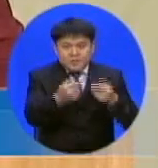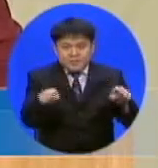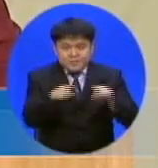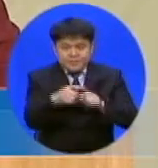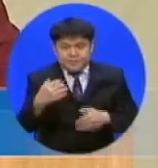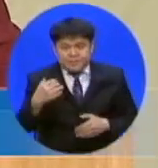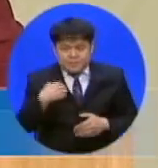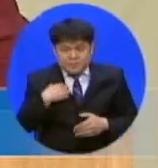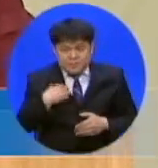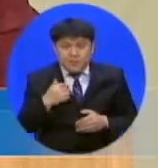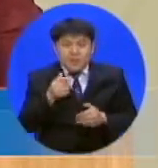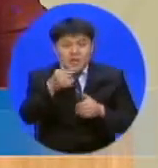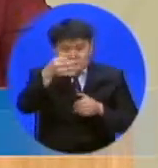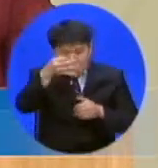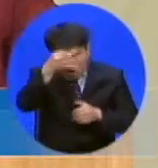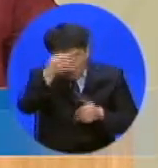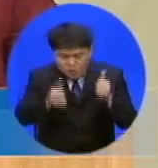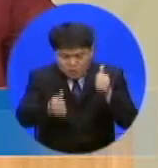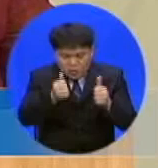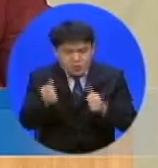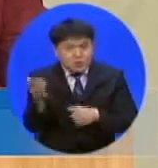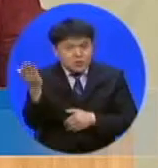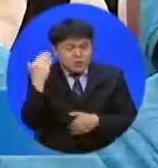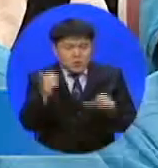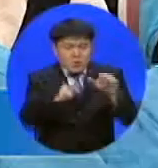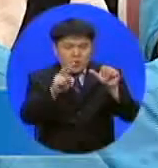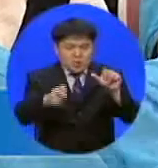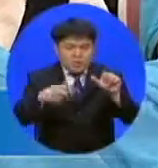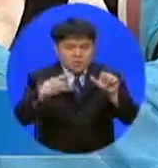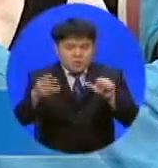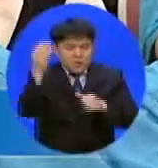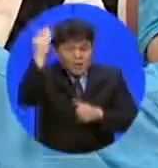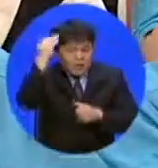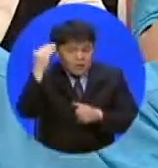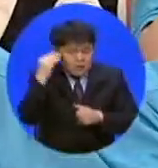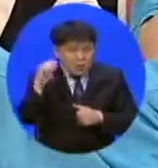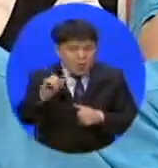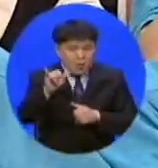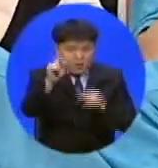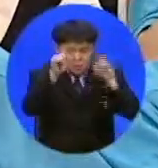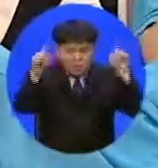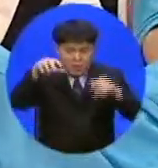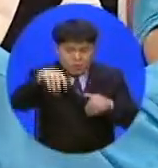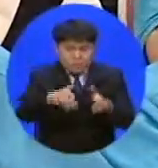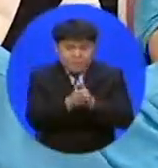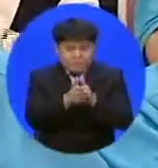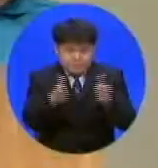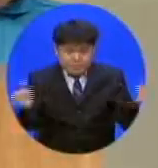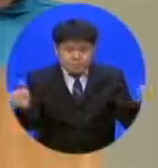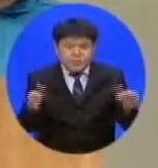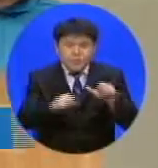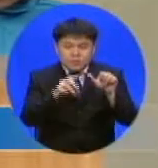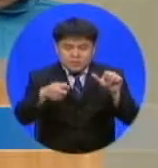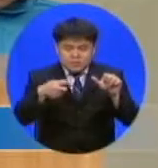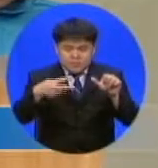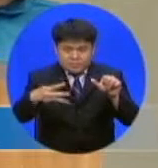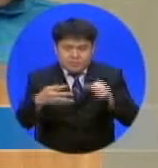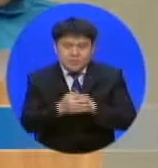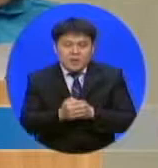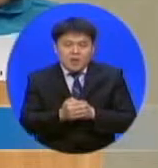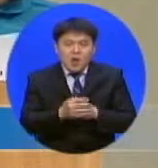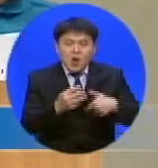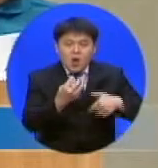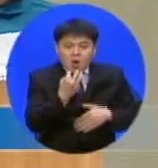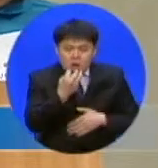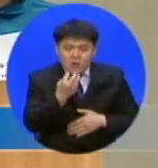수도권 지적장애인 기능경진대회가 지난 24일 한국항공대학교에서 개최됐습니다. 이날 대회에는 서울, 인천,